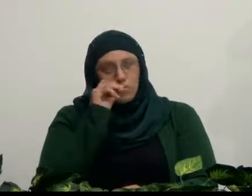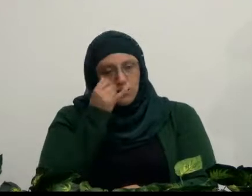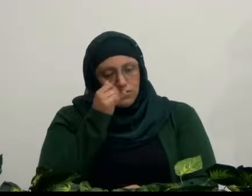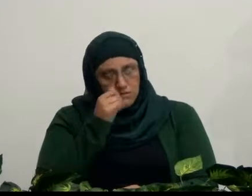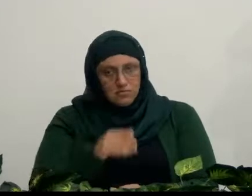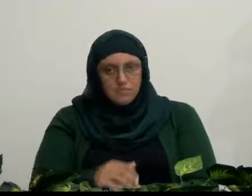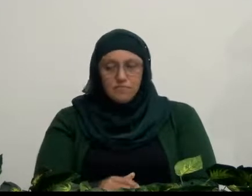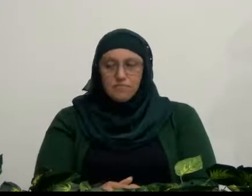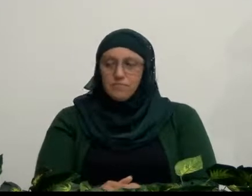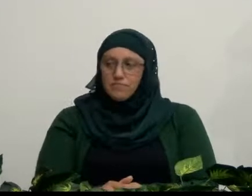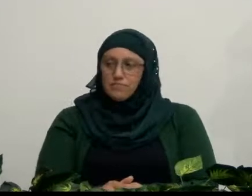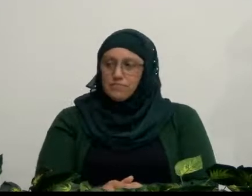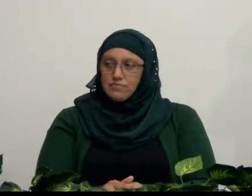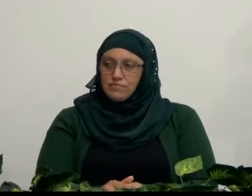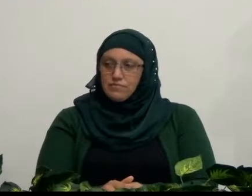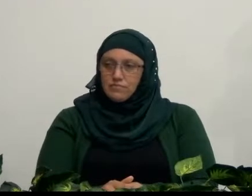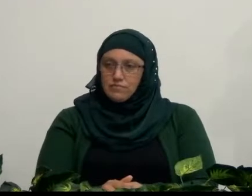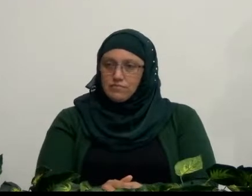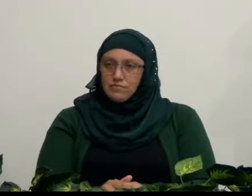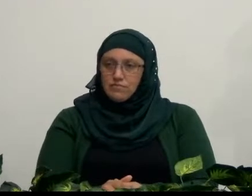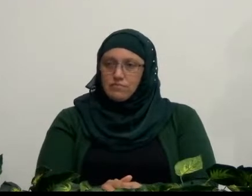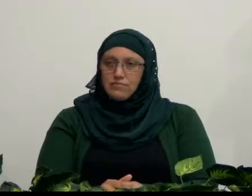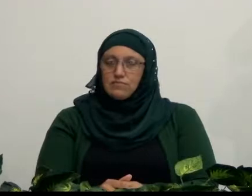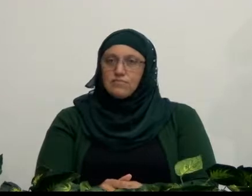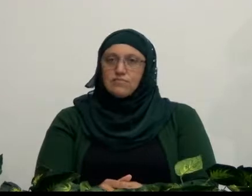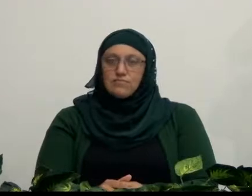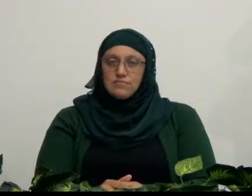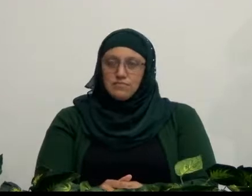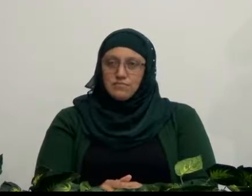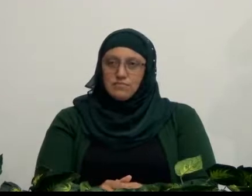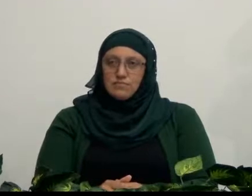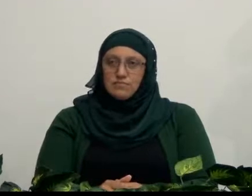وسلم لا سيما بقية